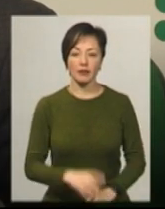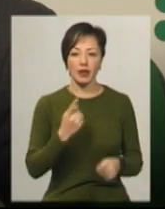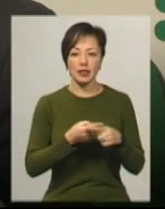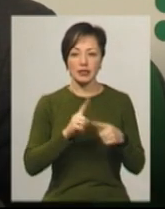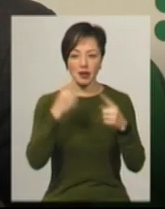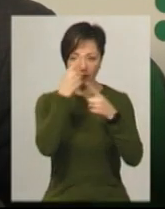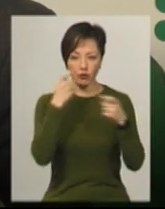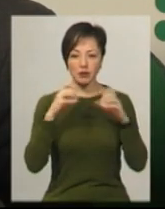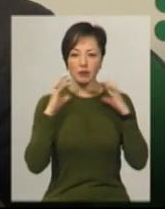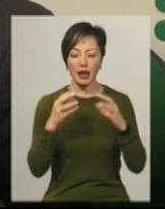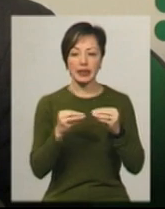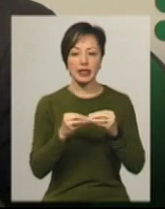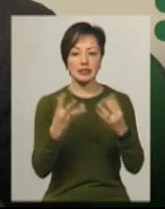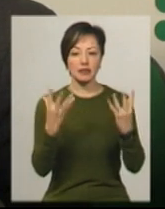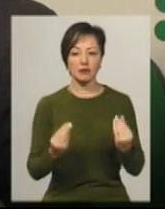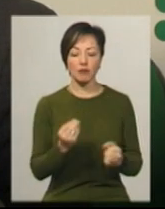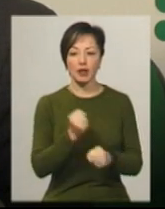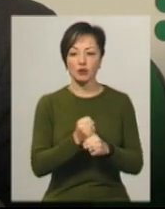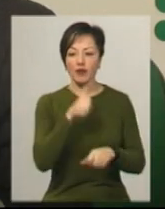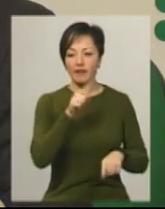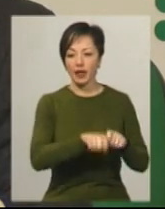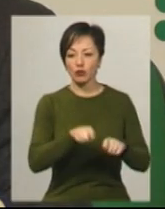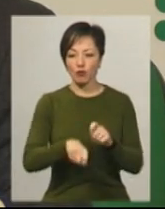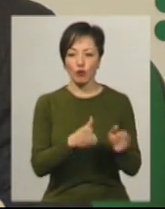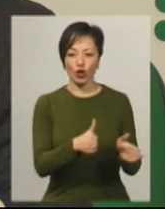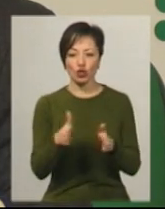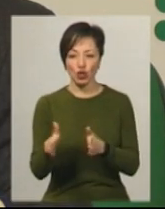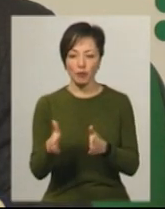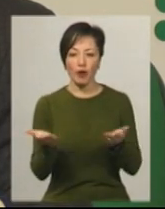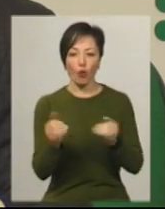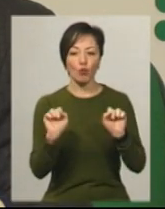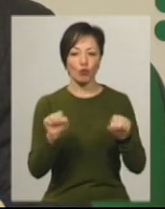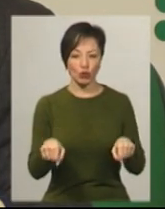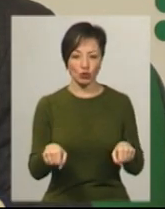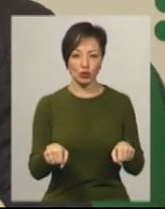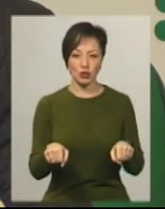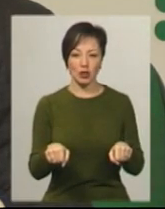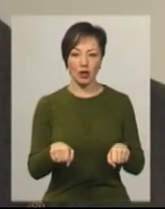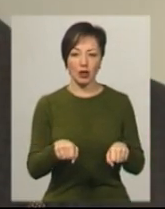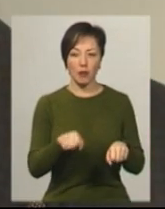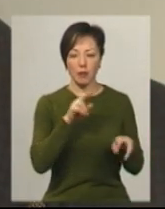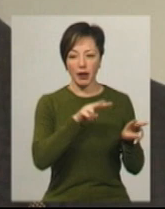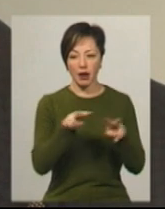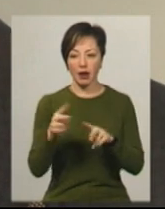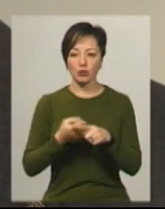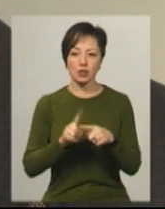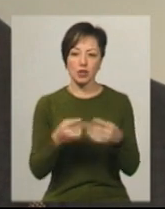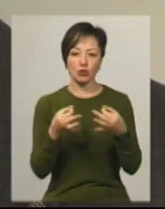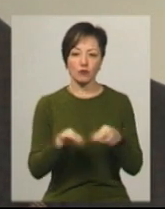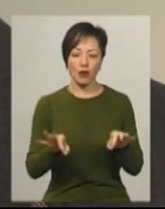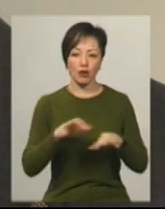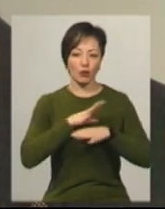протягом 10 днів, вона зараз працює в тестовому режимі, в яку можна переглянути. Це дозволяє